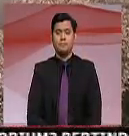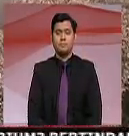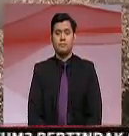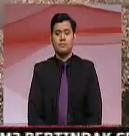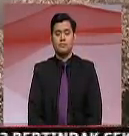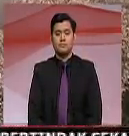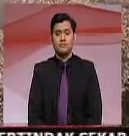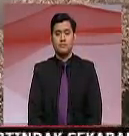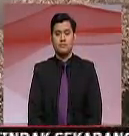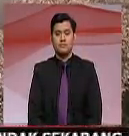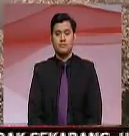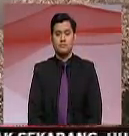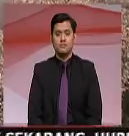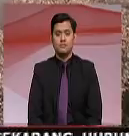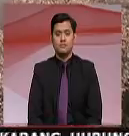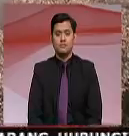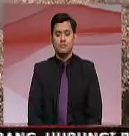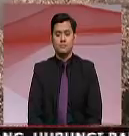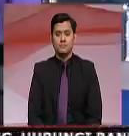Ismail berita arti hai hai